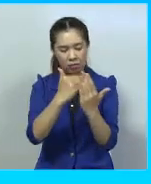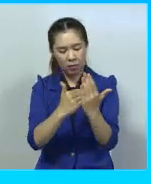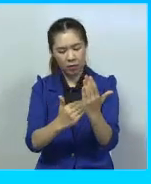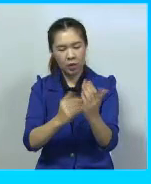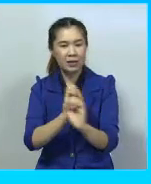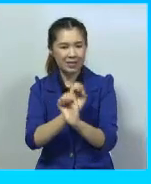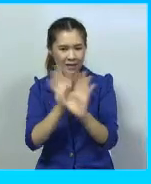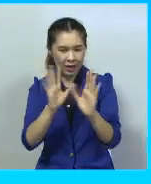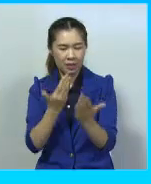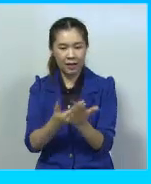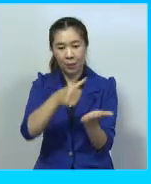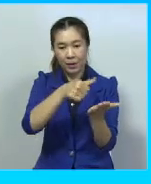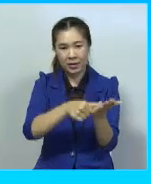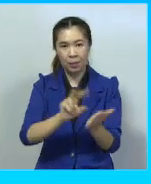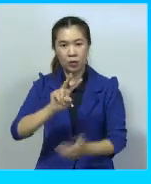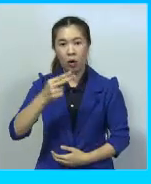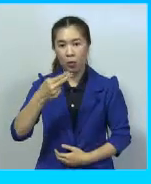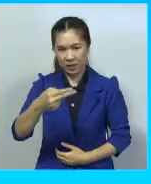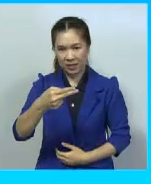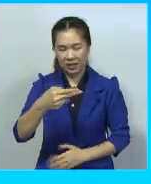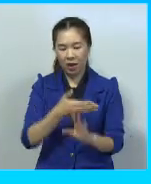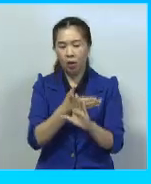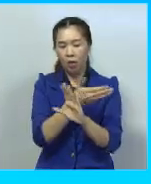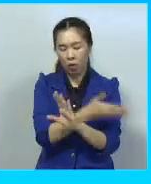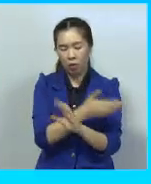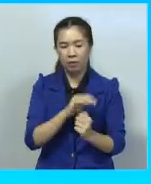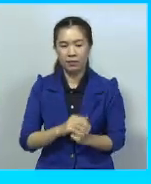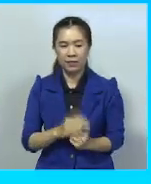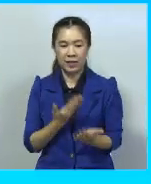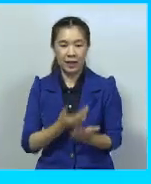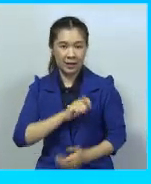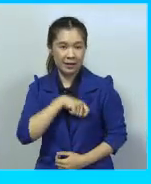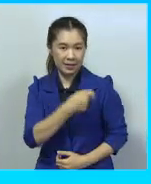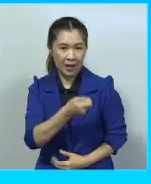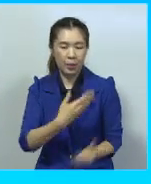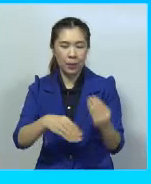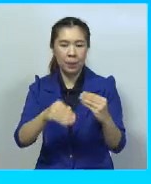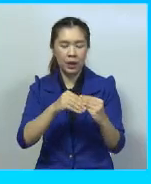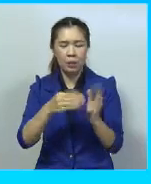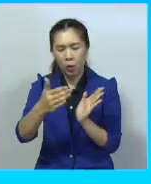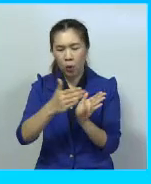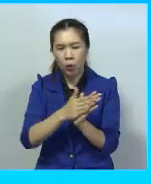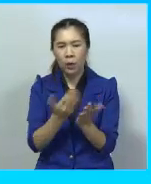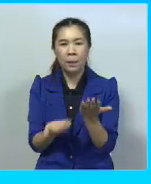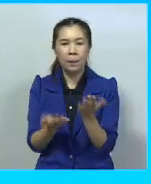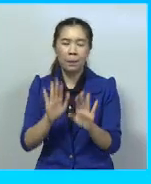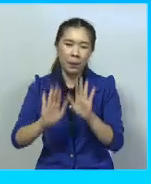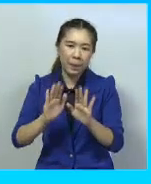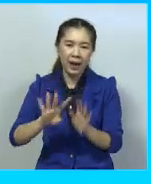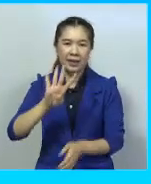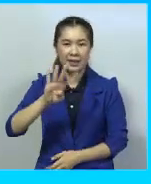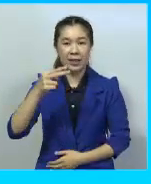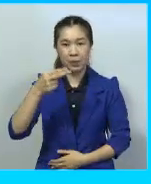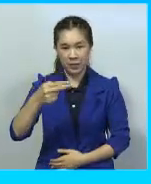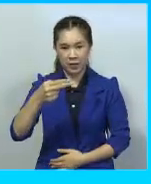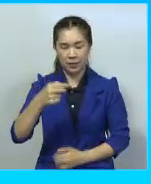งินมัดจำไป 20,000 บาทก่อนวันผ่าตัดจริงนะคะหลังจากนั้นก็มีการจ่ายเพิ่มไปอีกนะคะรวมๆแล้วเนี่ยก็เกือบ 40,000 บาท